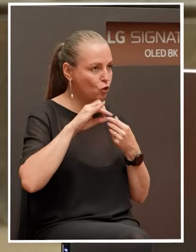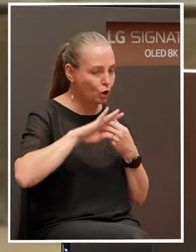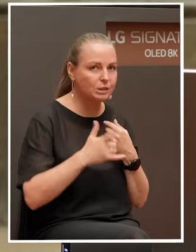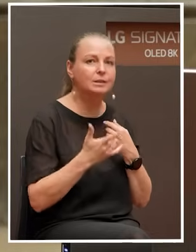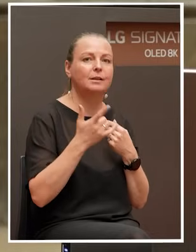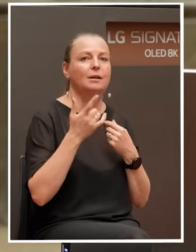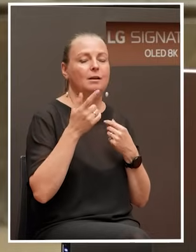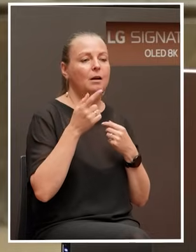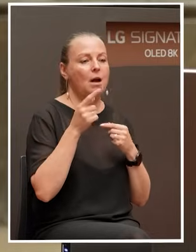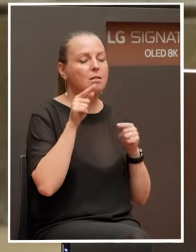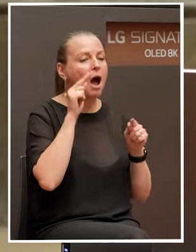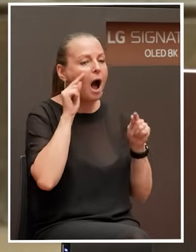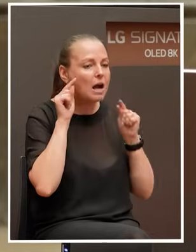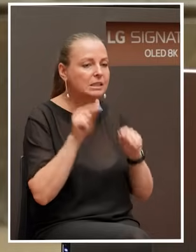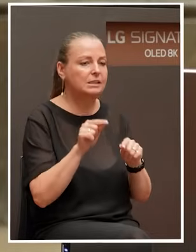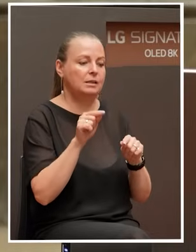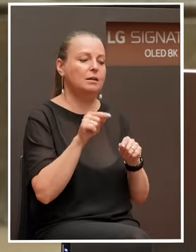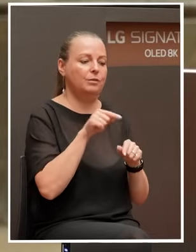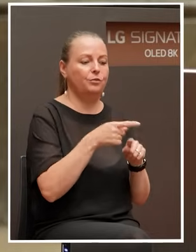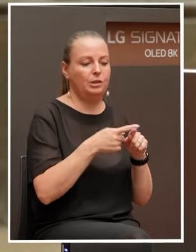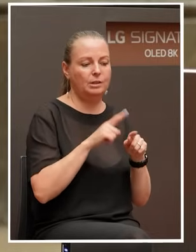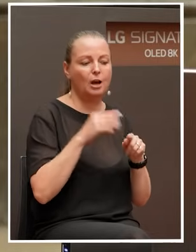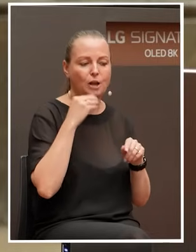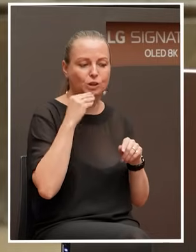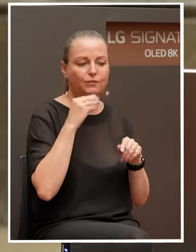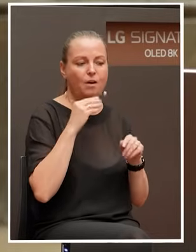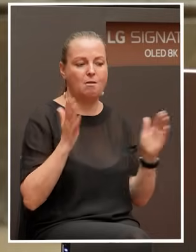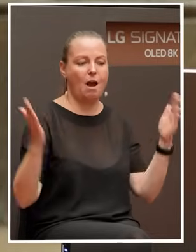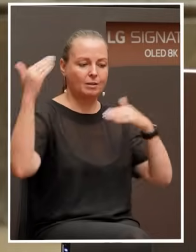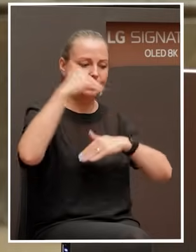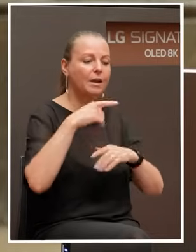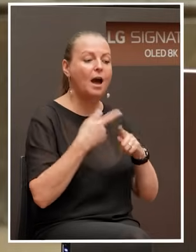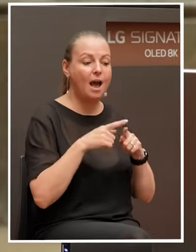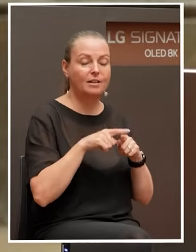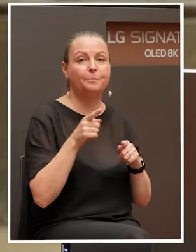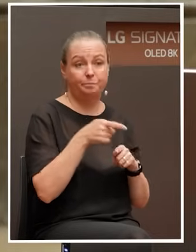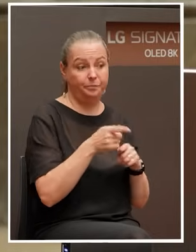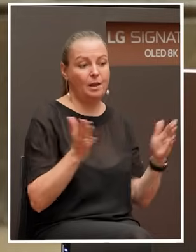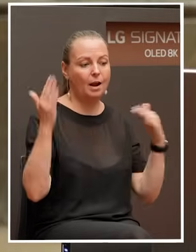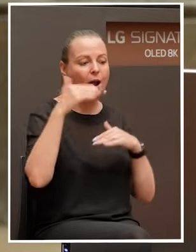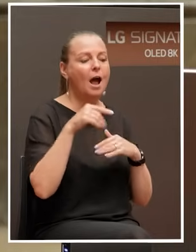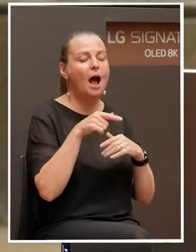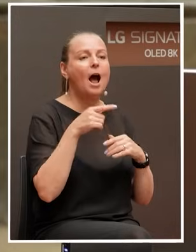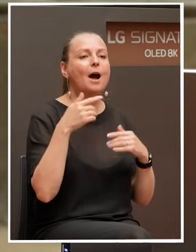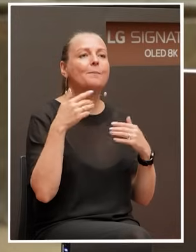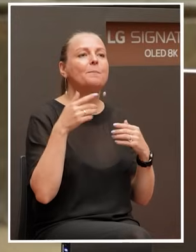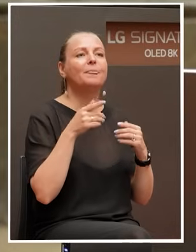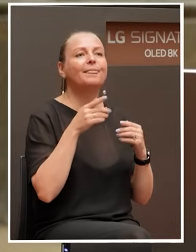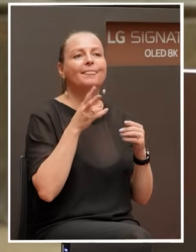структурность акцентирует формальные качества этой картины. Эта вещь перестает быть прорывом в